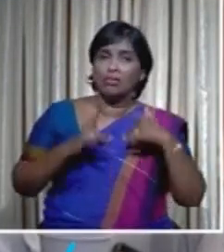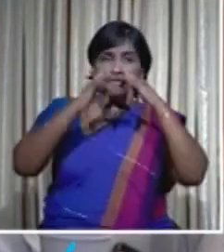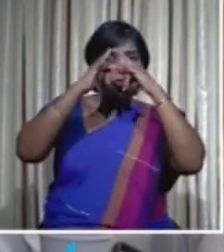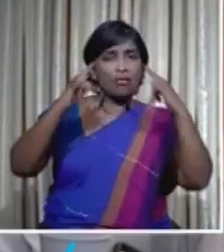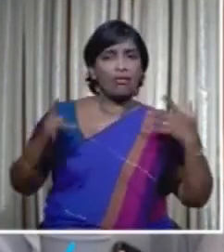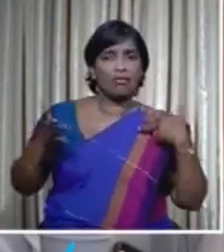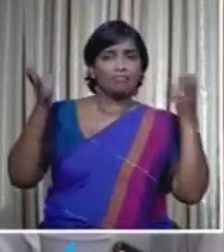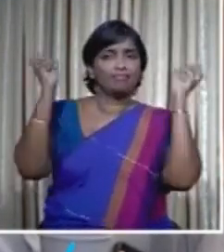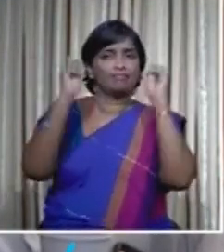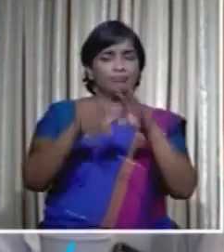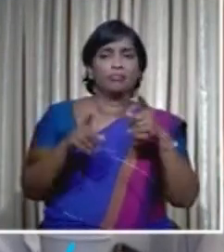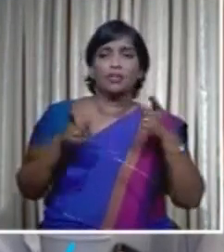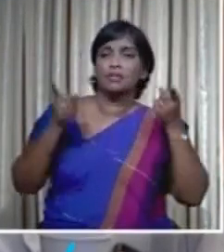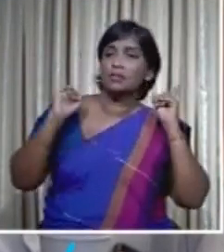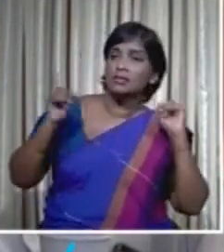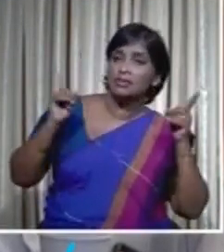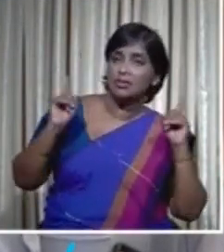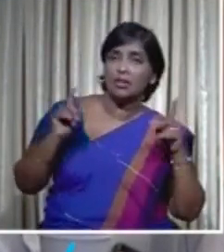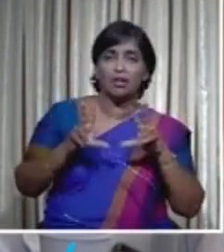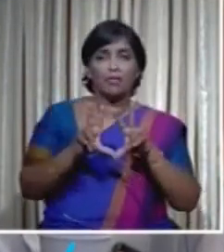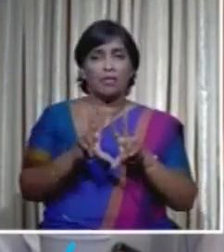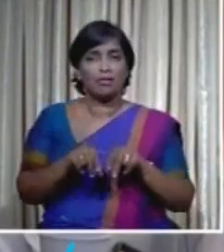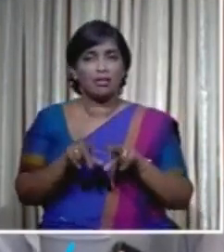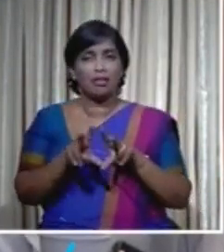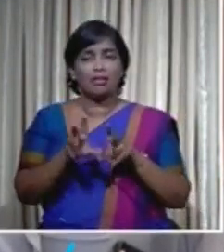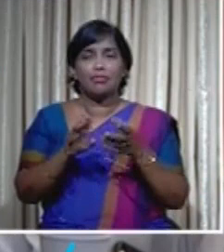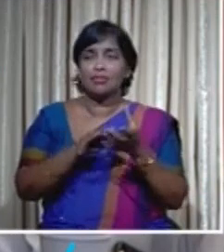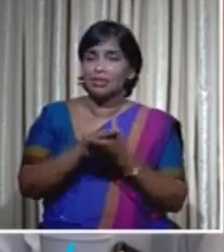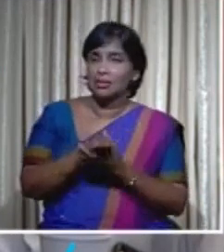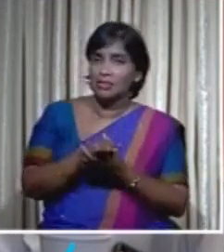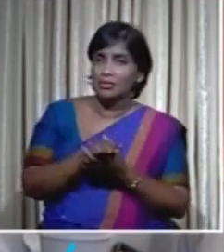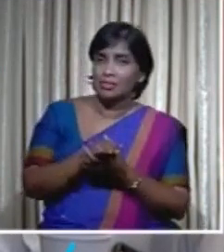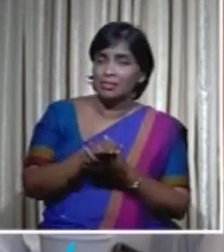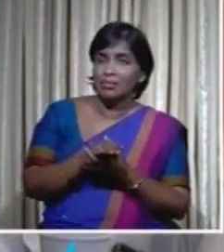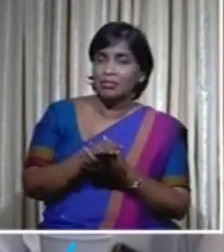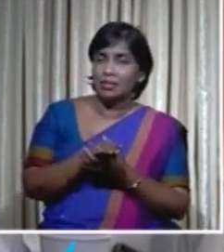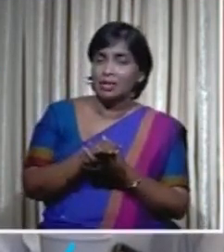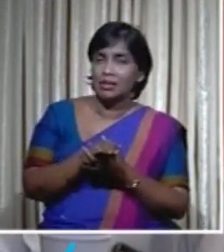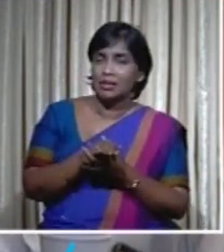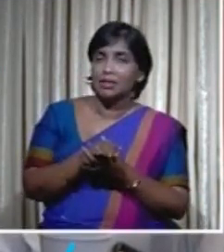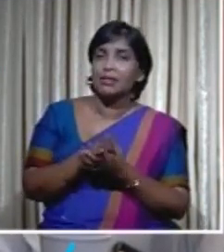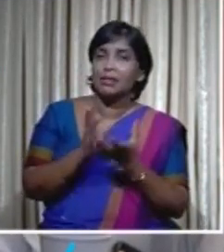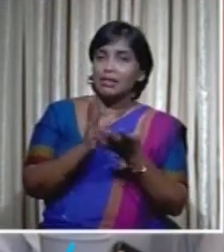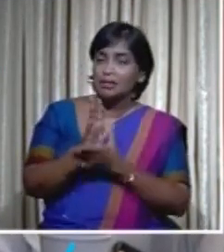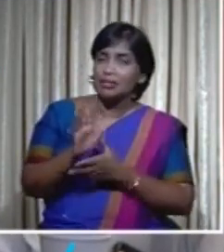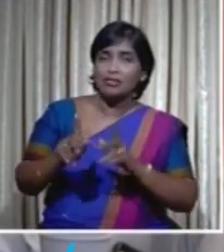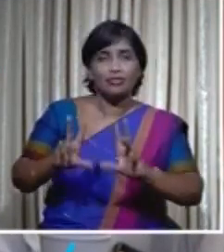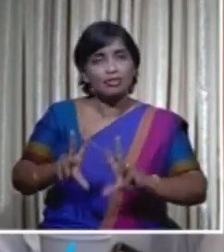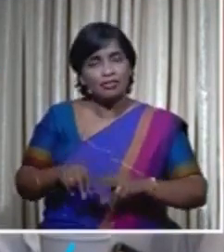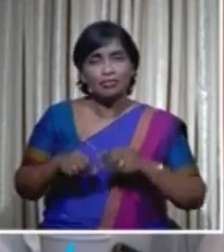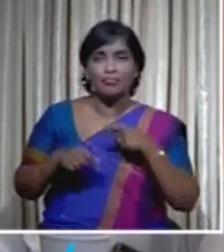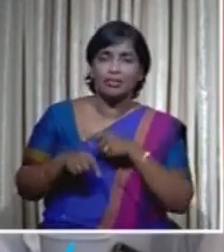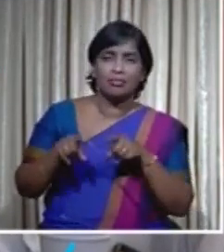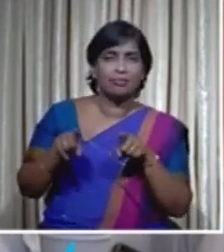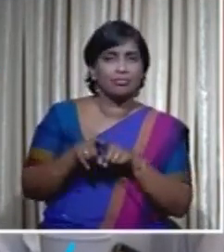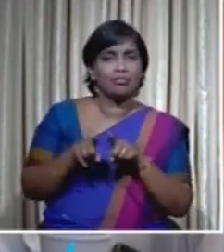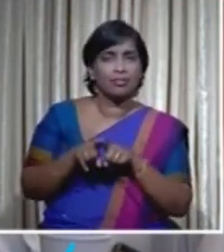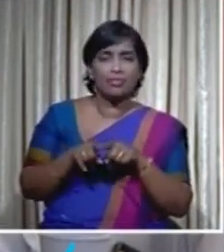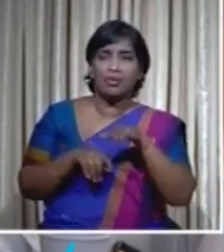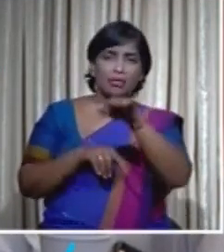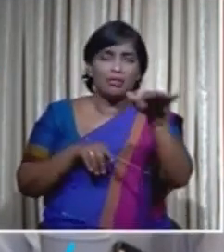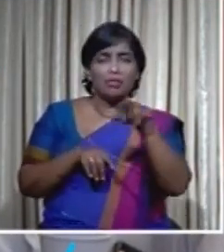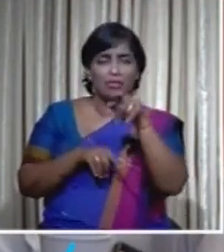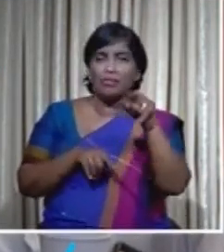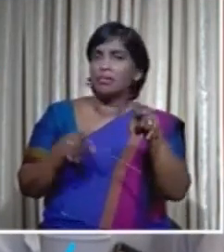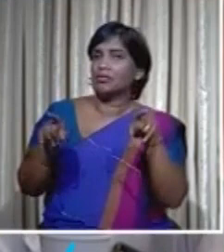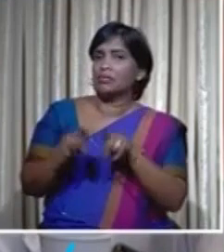குழந்தை அல்லது உங்களுடைய ஒரு சிங்கள வீரன் புதைக்கப்பட்ட இடத்திலே இன்னொரு தமிழ் இராணுவத்தைச் சேர்ந்தவர் இவ்வாறு நடந்தால் உங்களுடைய இதயம்,